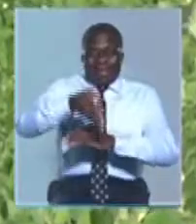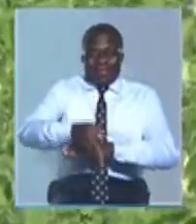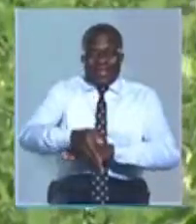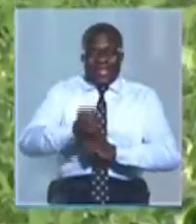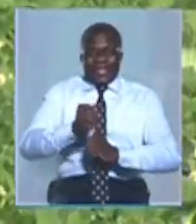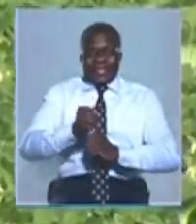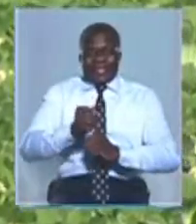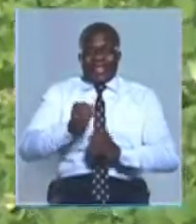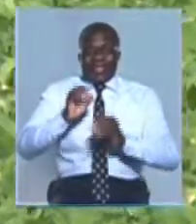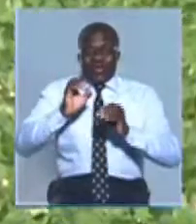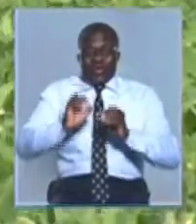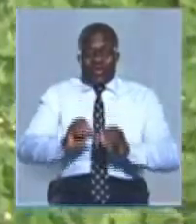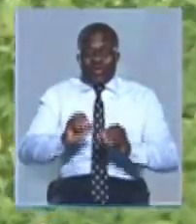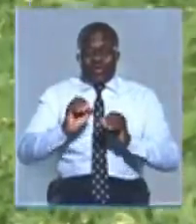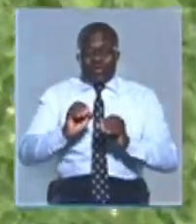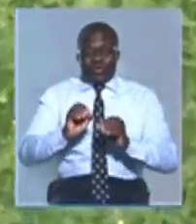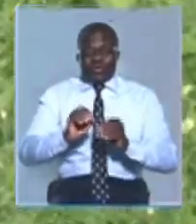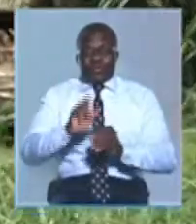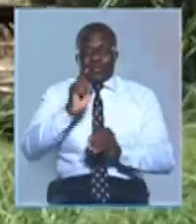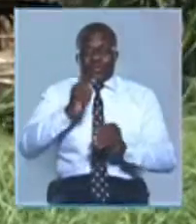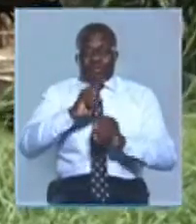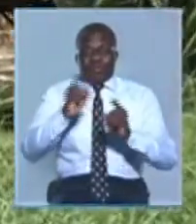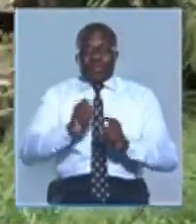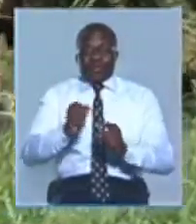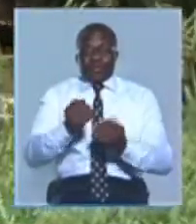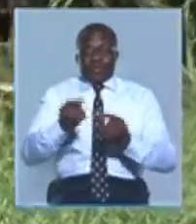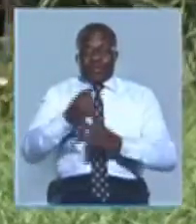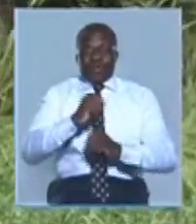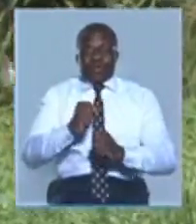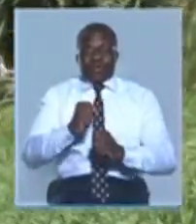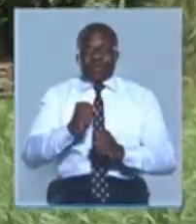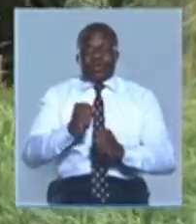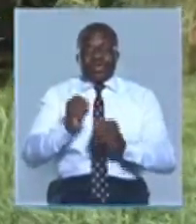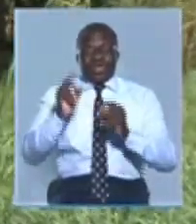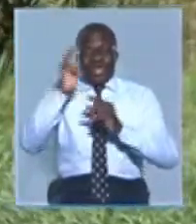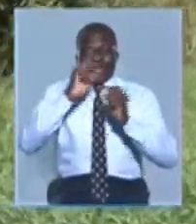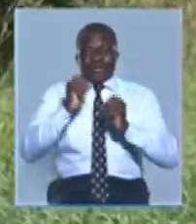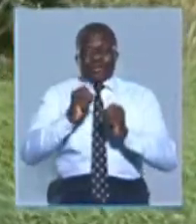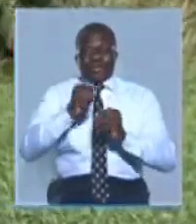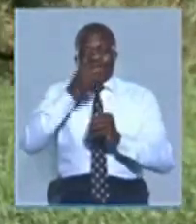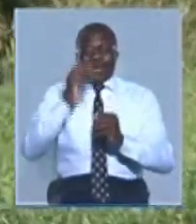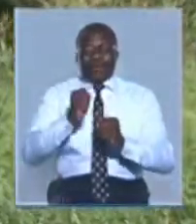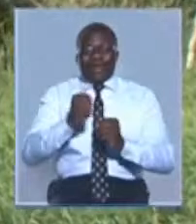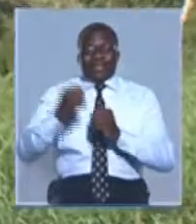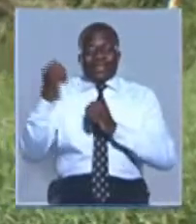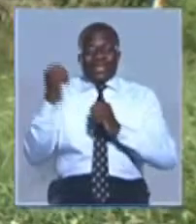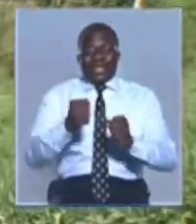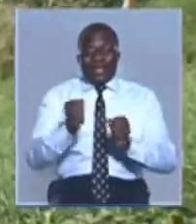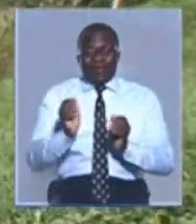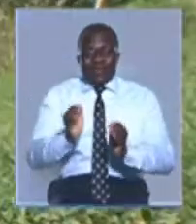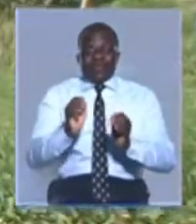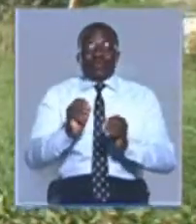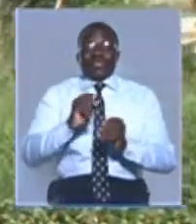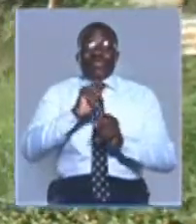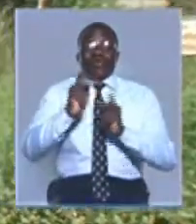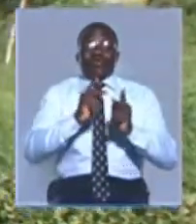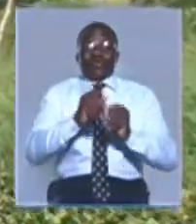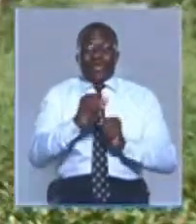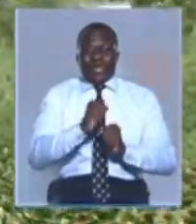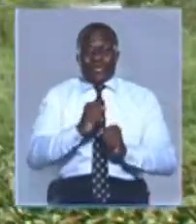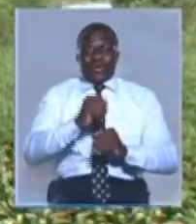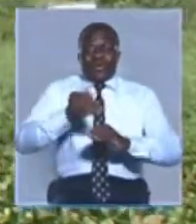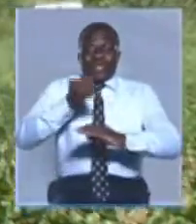la métropole. Une zone aujourd'hui en sursis compte tenu de la forte poussée démographique,